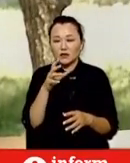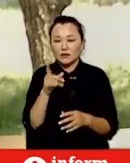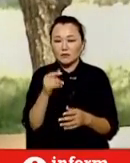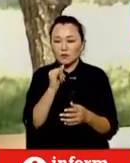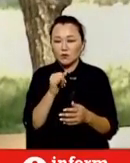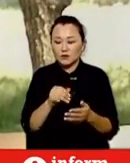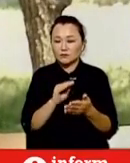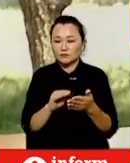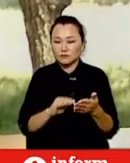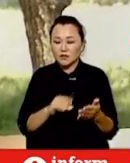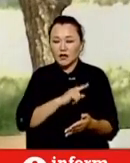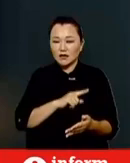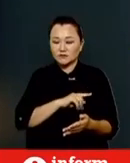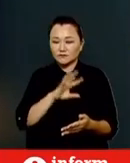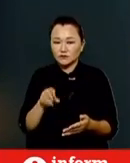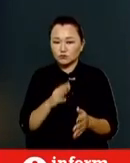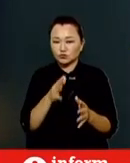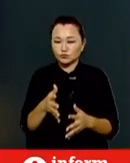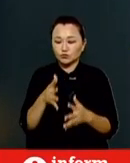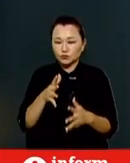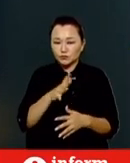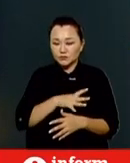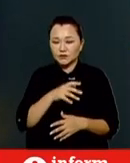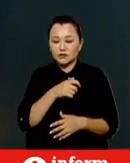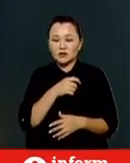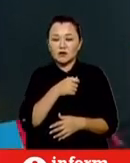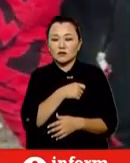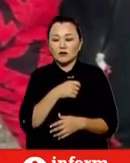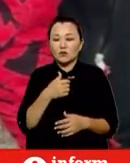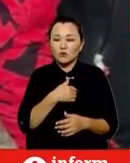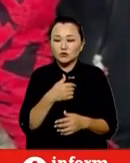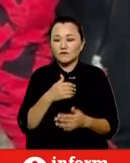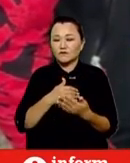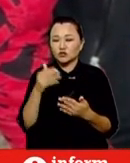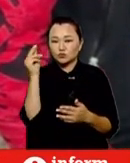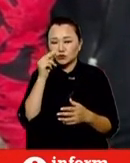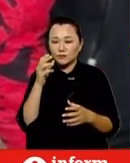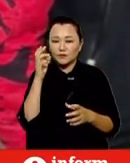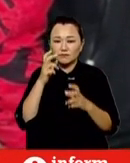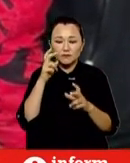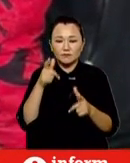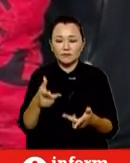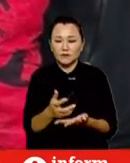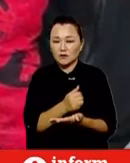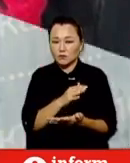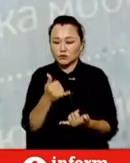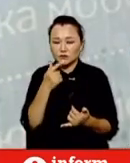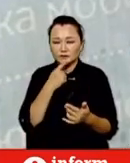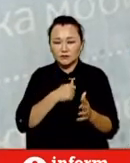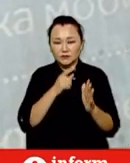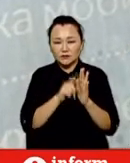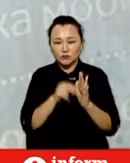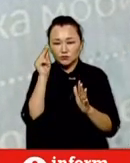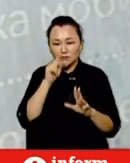жазып берем деген баланы қорқытқан. Бапкер болғысы келген ұлым жоғарғы оқу орнына түсе алмай қалды дейді анасы. Бүгінде әскерге барғандарға оқуға